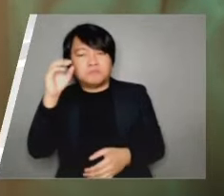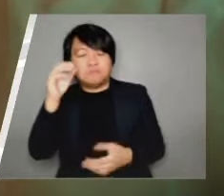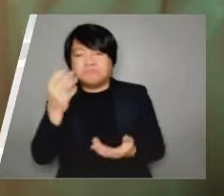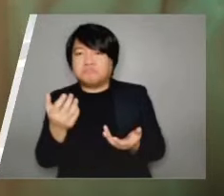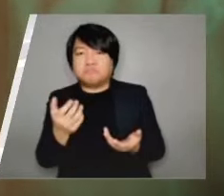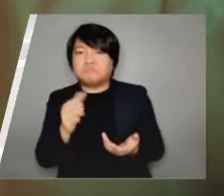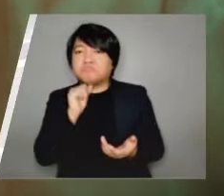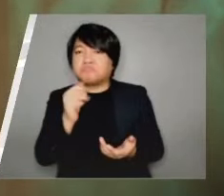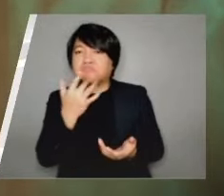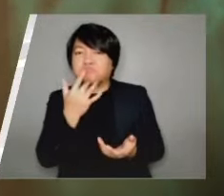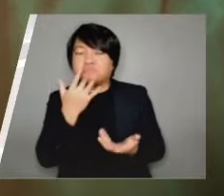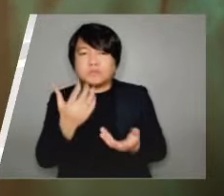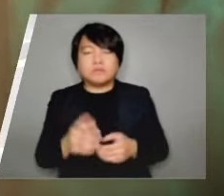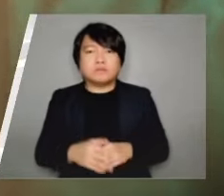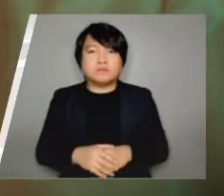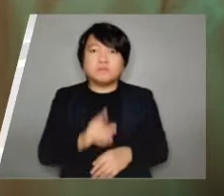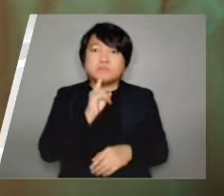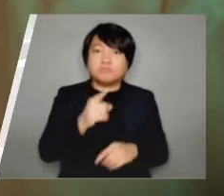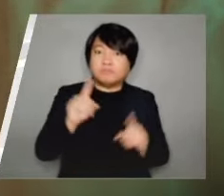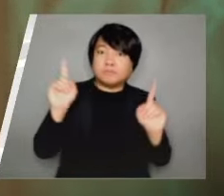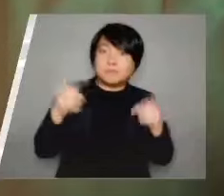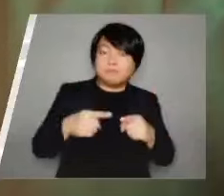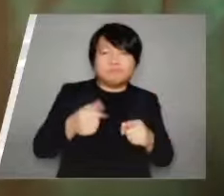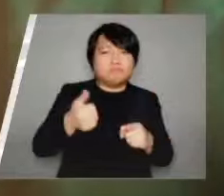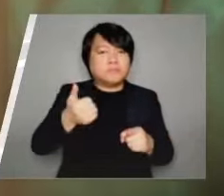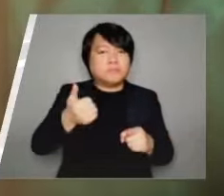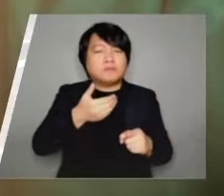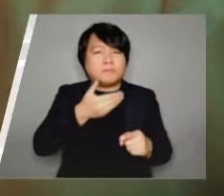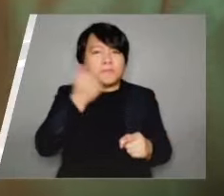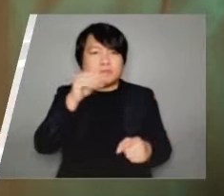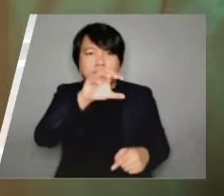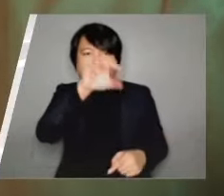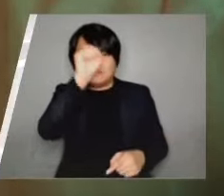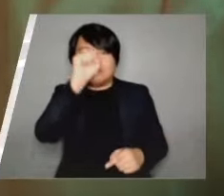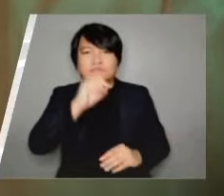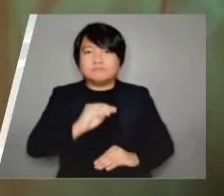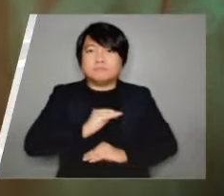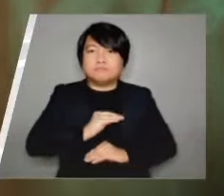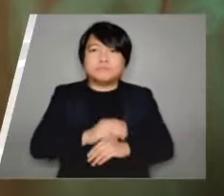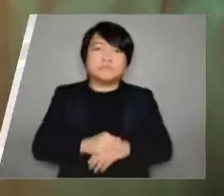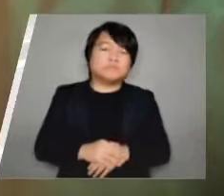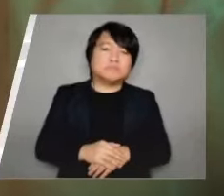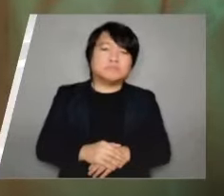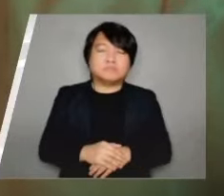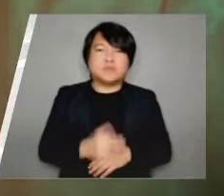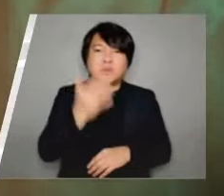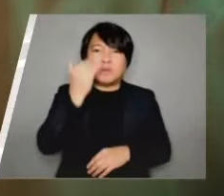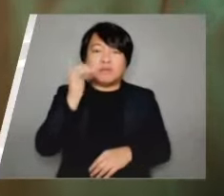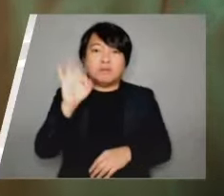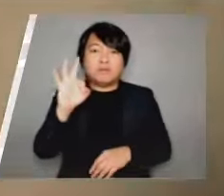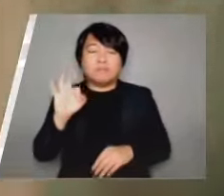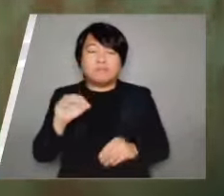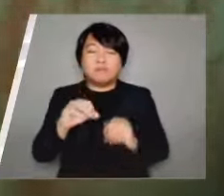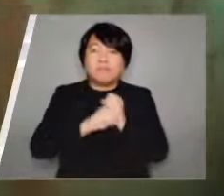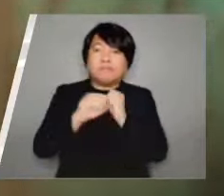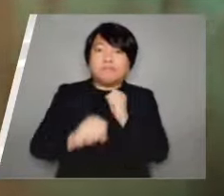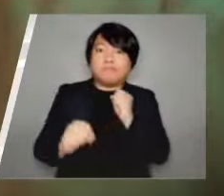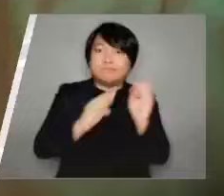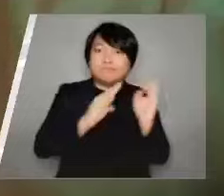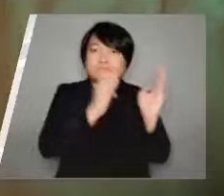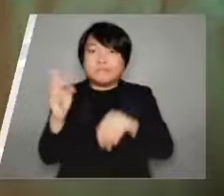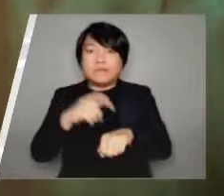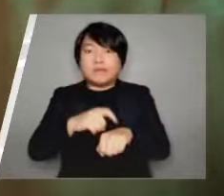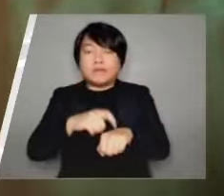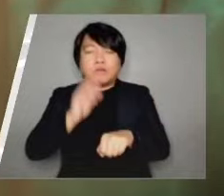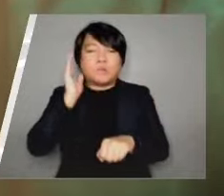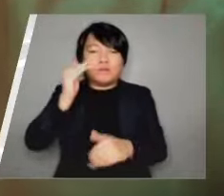mensahe. Sabi ng isa pa, para saan pang pagsisimba kung makakatulog lang naman ang dadalo dahil sa tagal ng sermon. Minsan, sabi ng